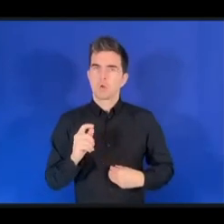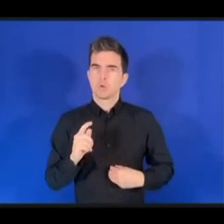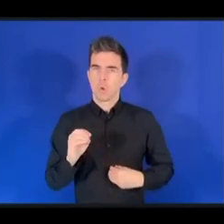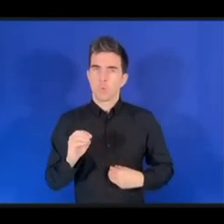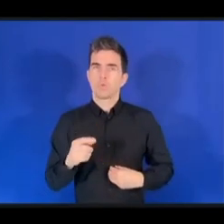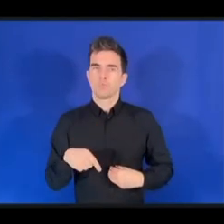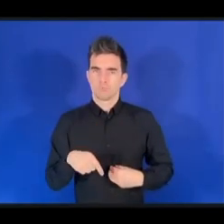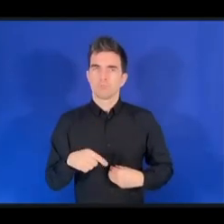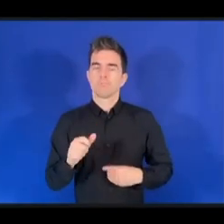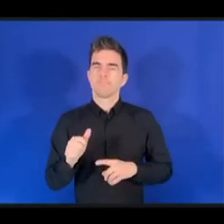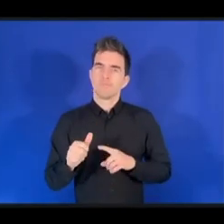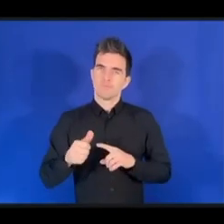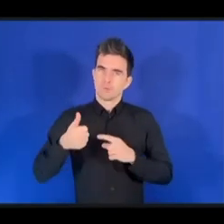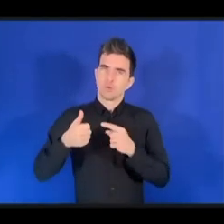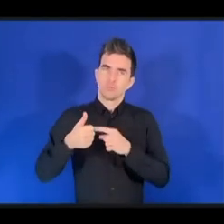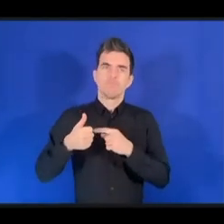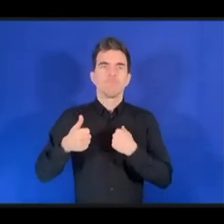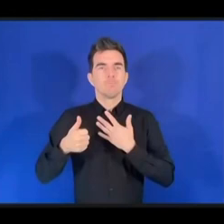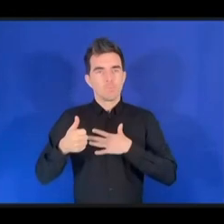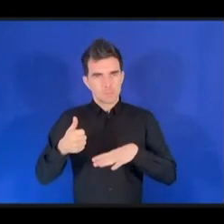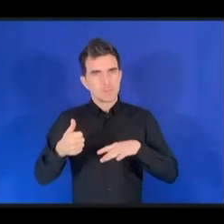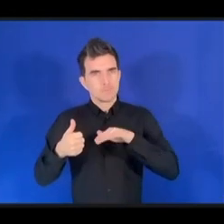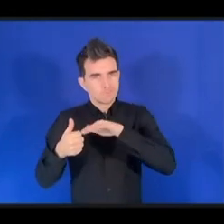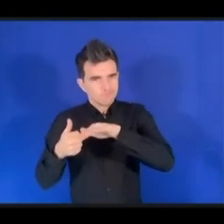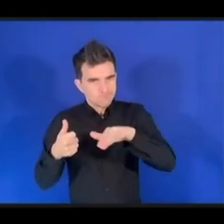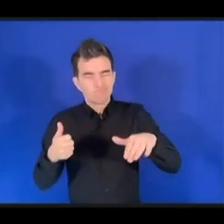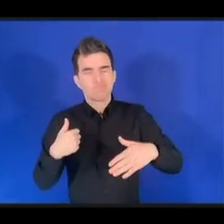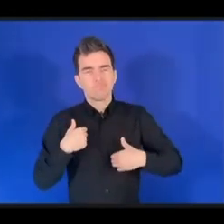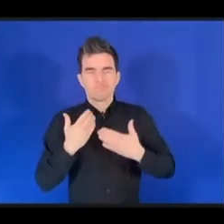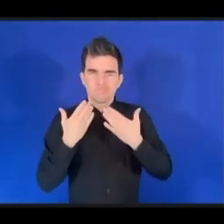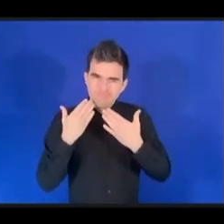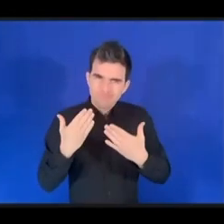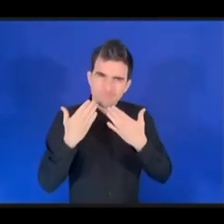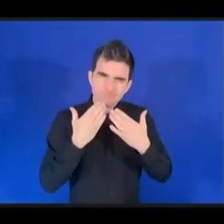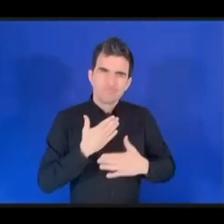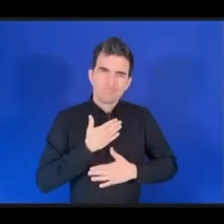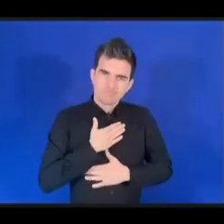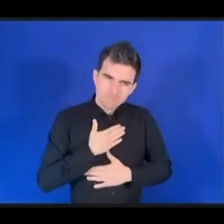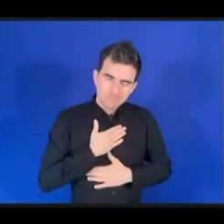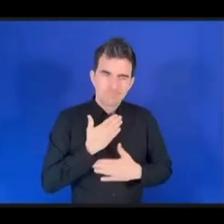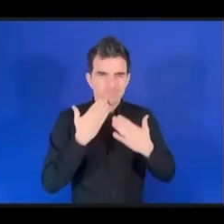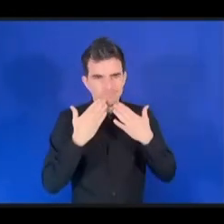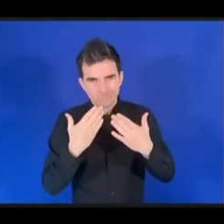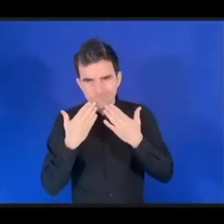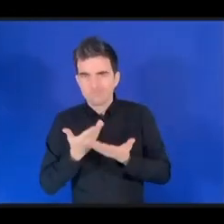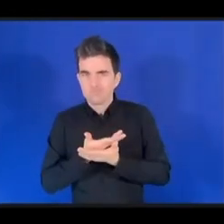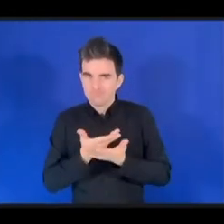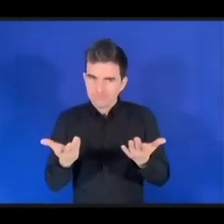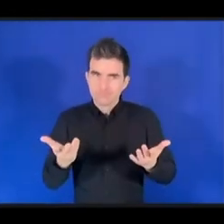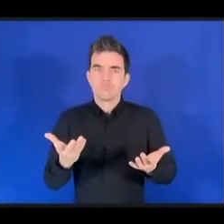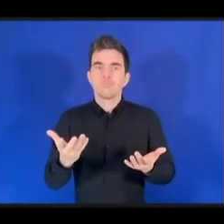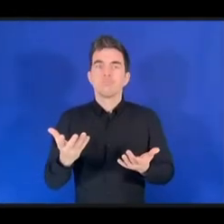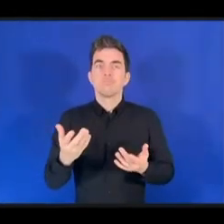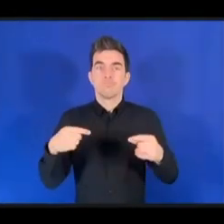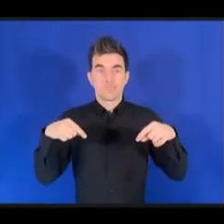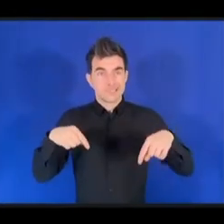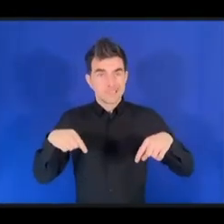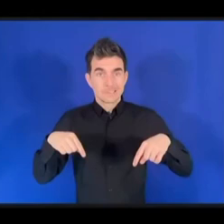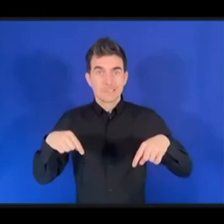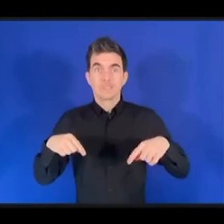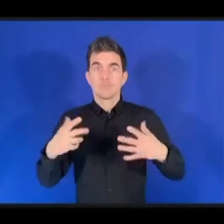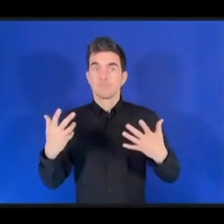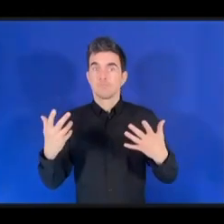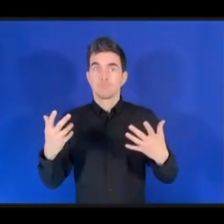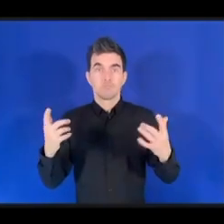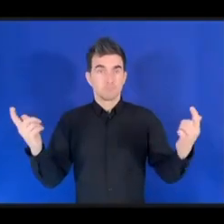いただきまして本当に活発な議論を重ねていただき京都から世界に発信していただきまし